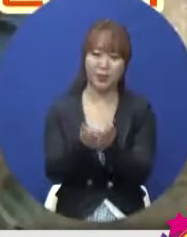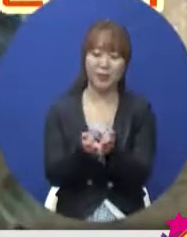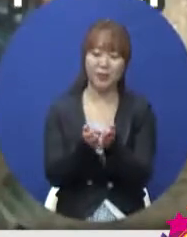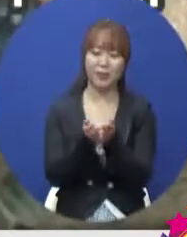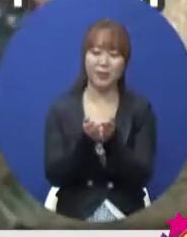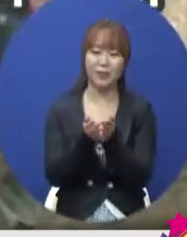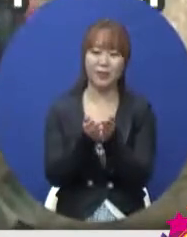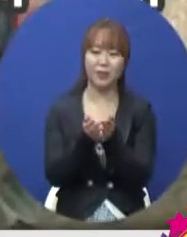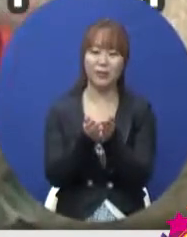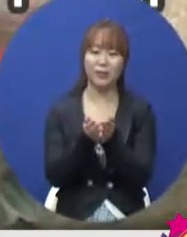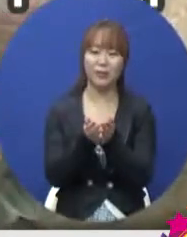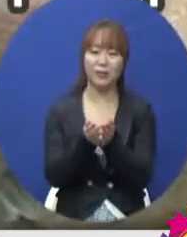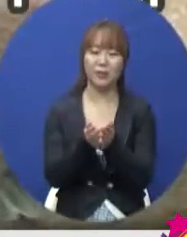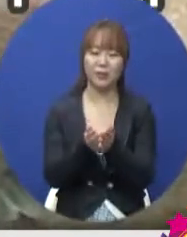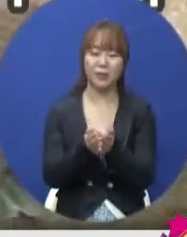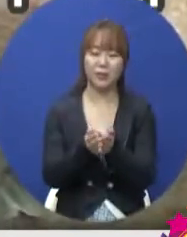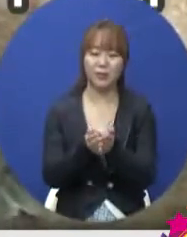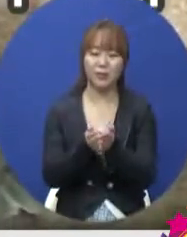나